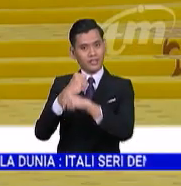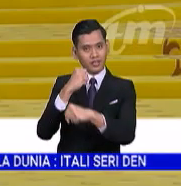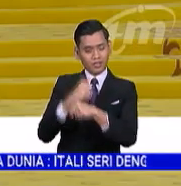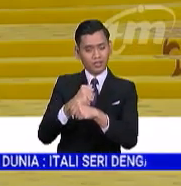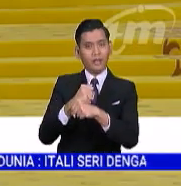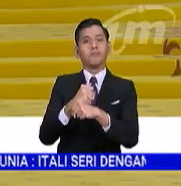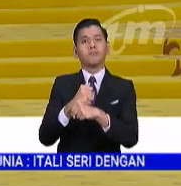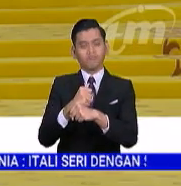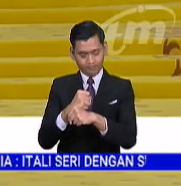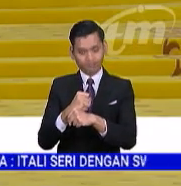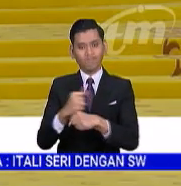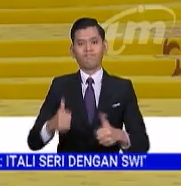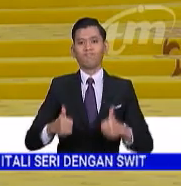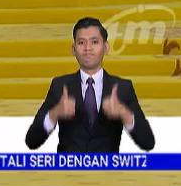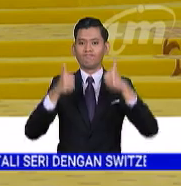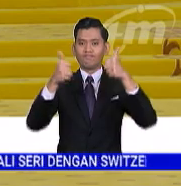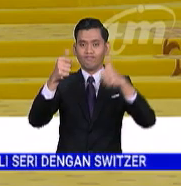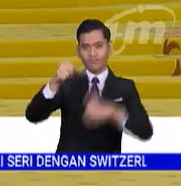tinggi.